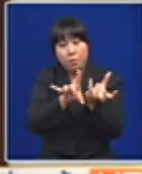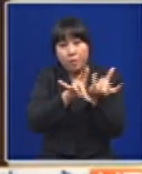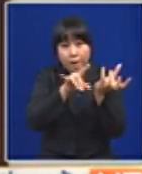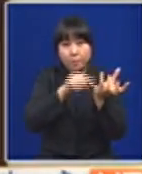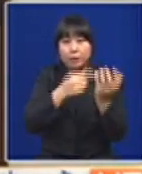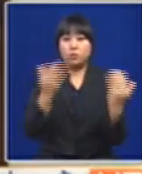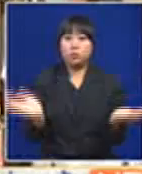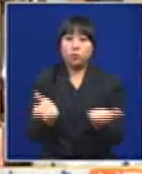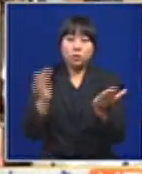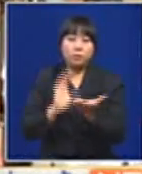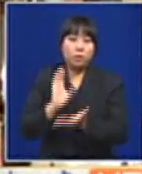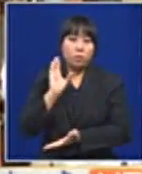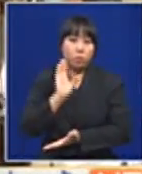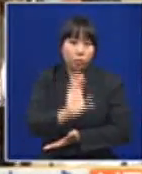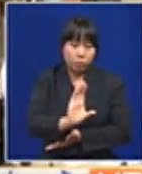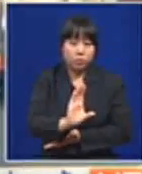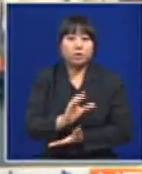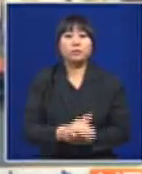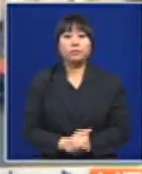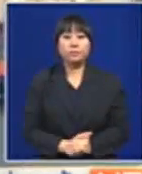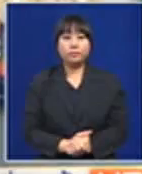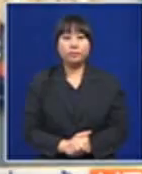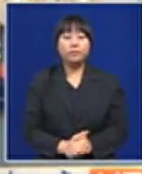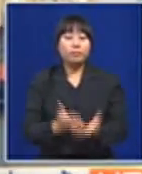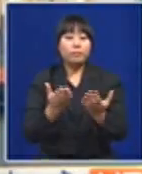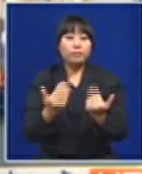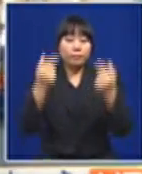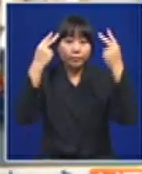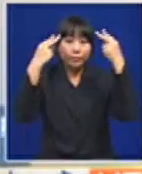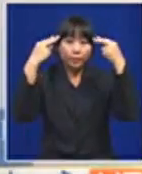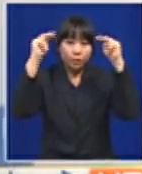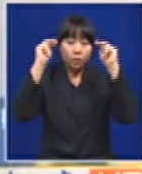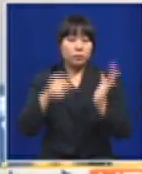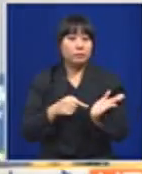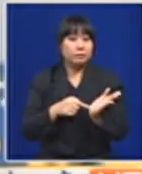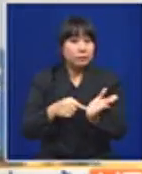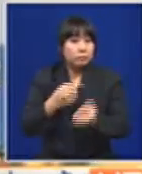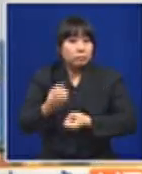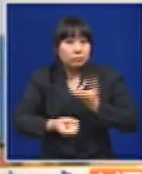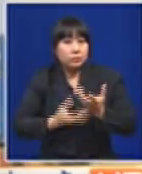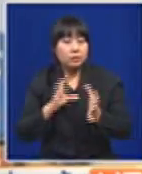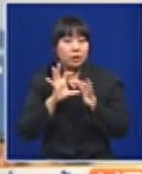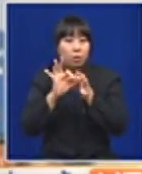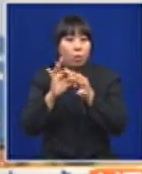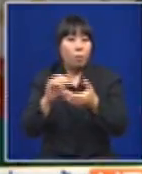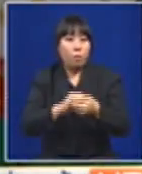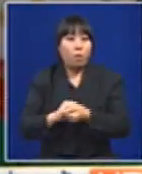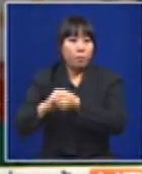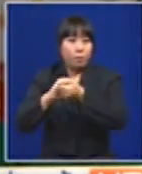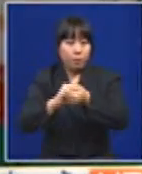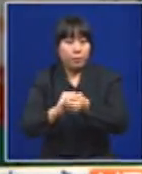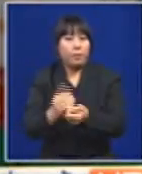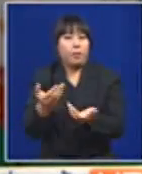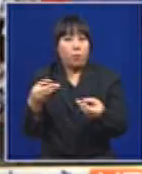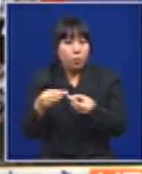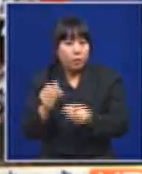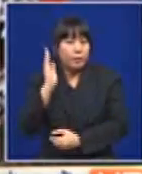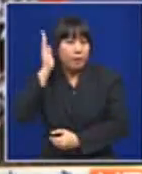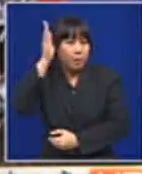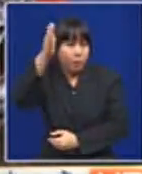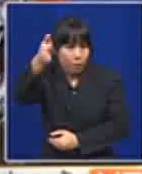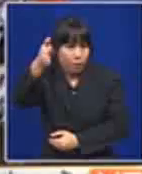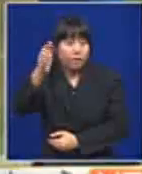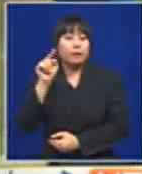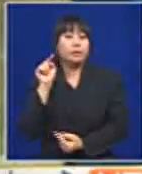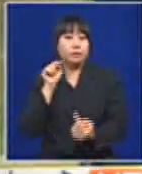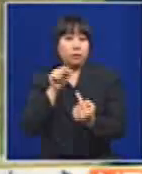และการส่งเสริมการลงทุน2ทางค่ะ นายกรัฐมนตรีเสนอความเห็นเกี่ยวกับความร่วมมือเพื่อความเป็นหุ้นส่วนเพื่ออนาคตว่า